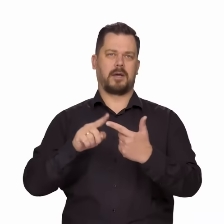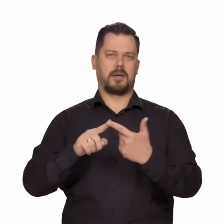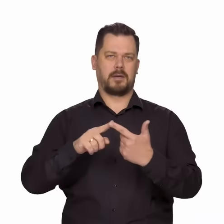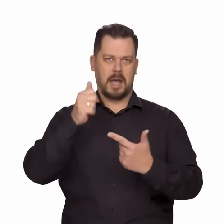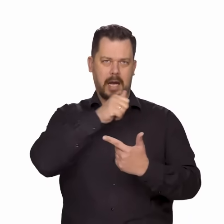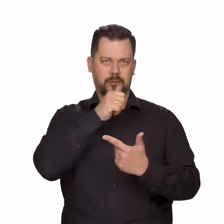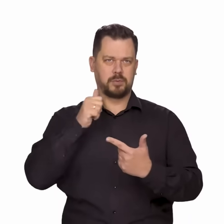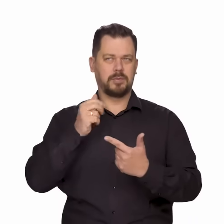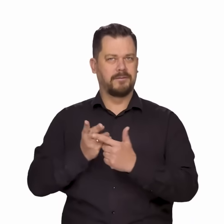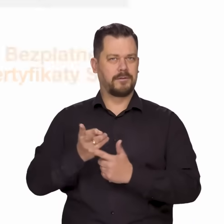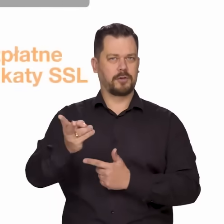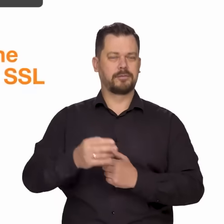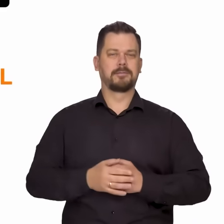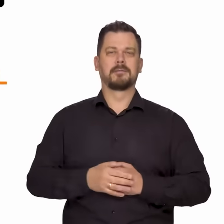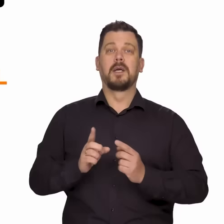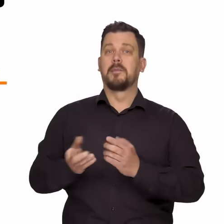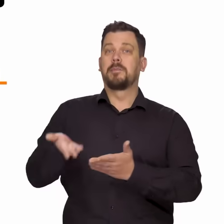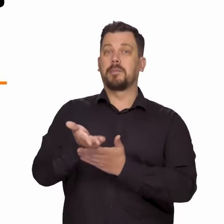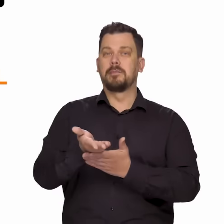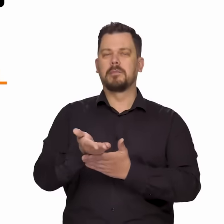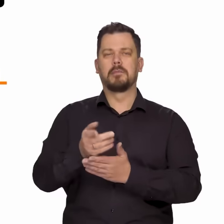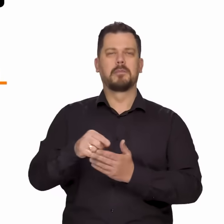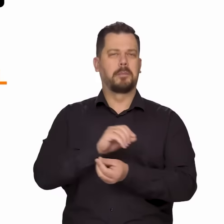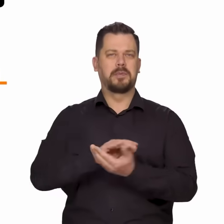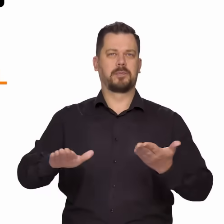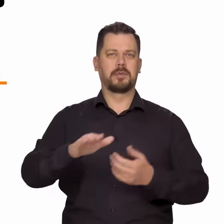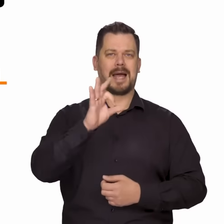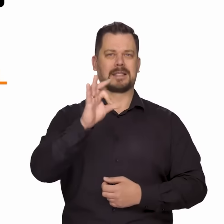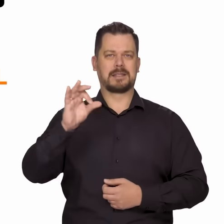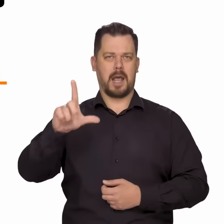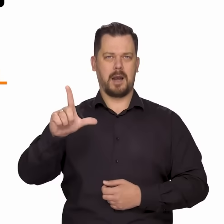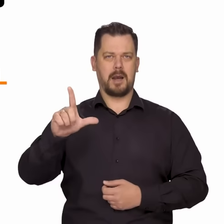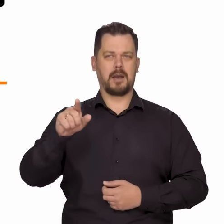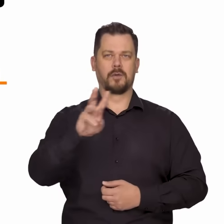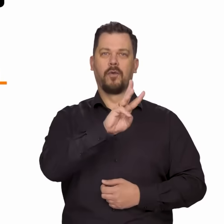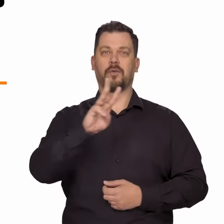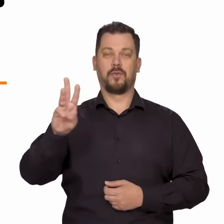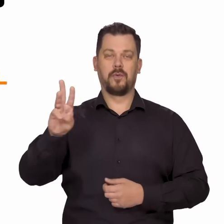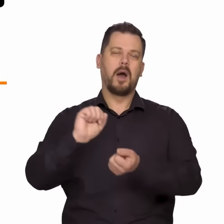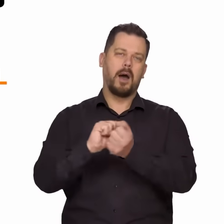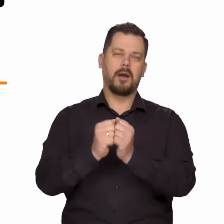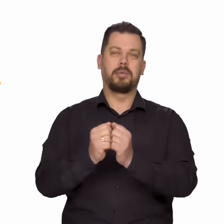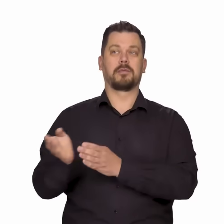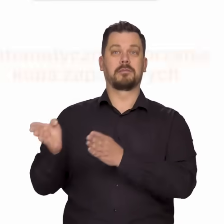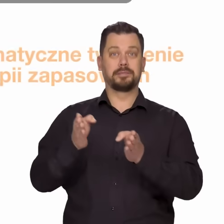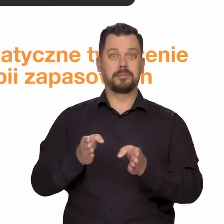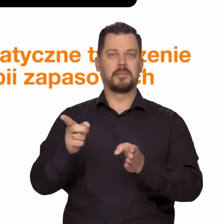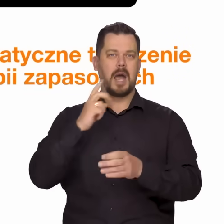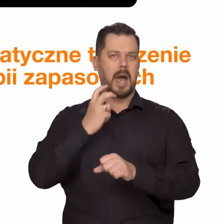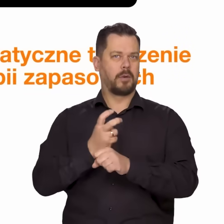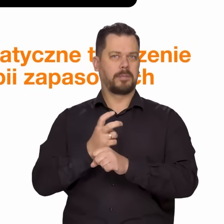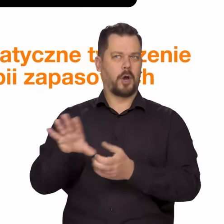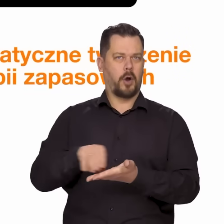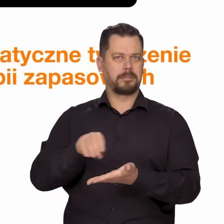zabezpieczona dwuetapową weryfikacją. Oferujemy też bezpłatne certyfikaty SSL dla stron www, a